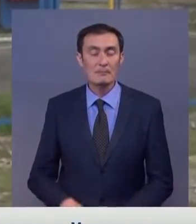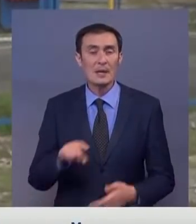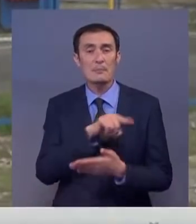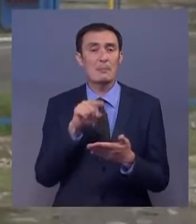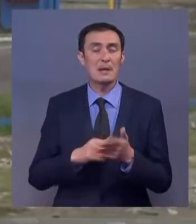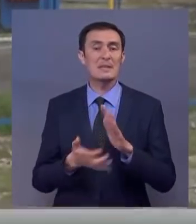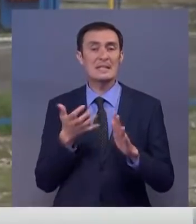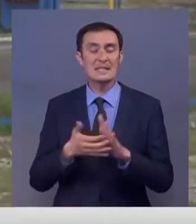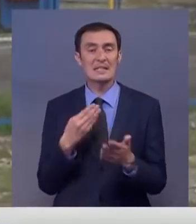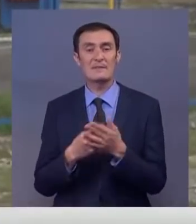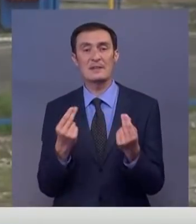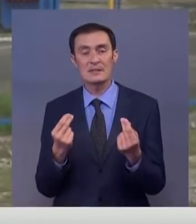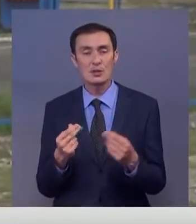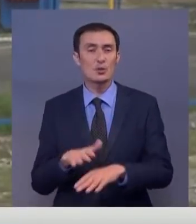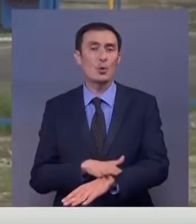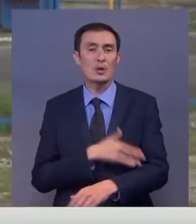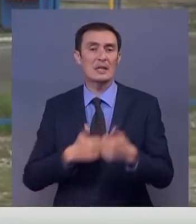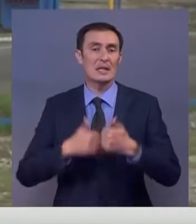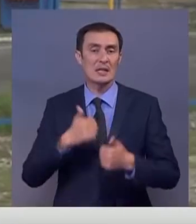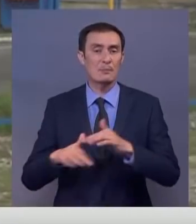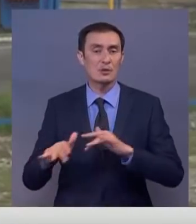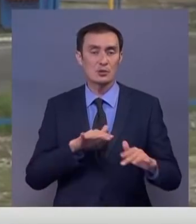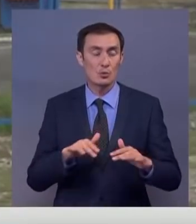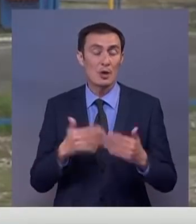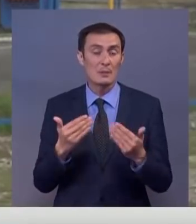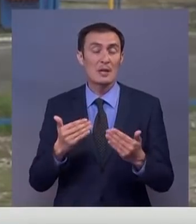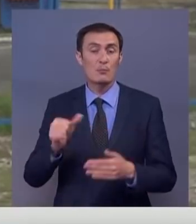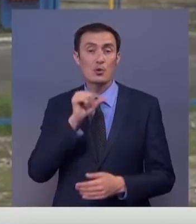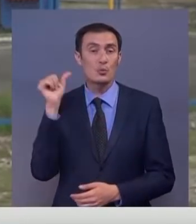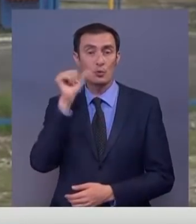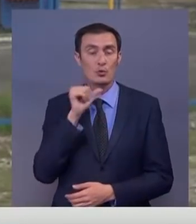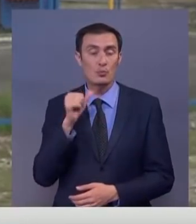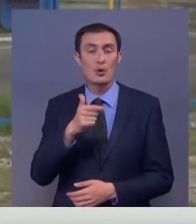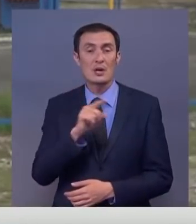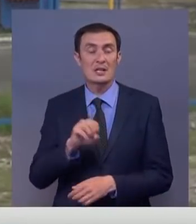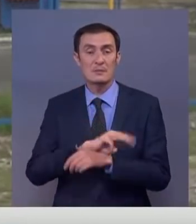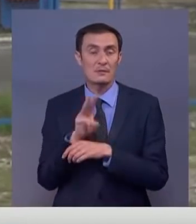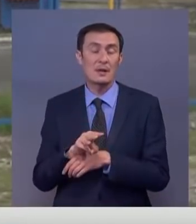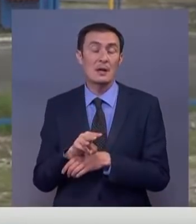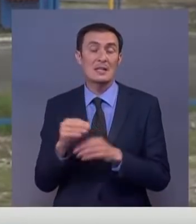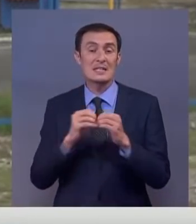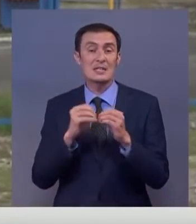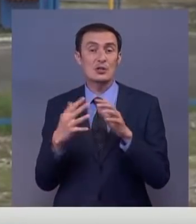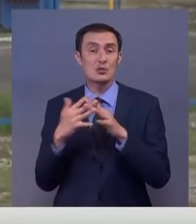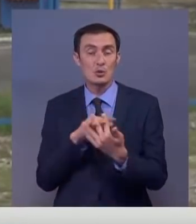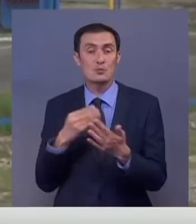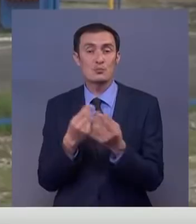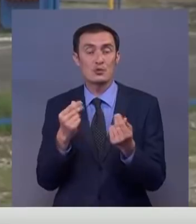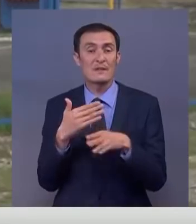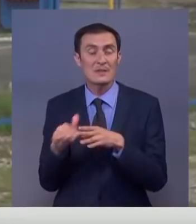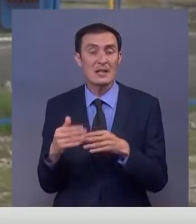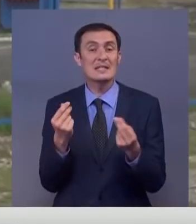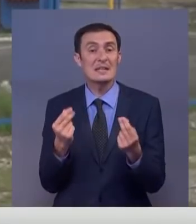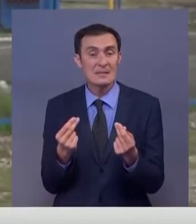Проблема в недостатке финансирования и долгой тендерной процедуре. В прошлом году, к примеру, на реализацию проекта по газификации 10 сел Тарбагатайского района из бюджета были